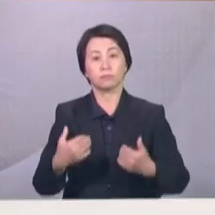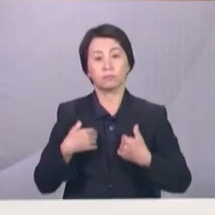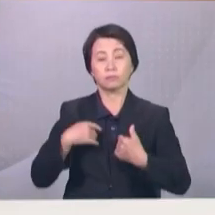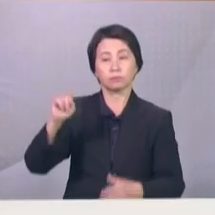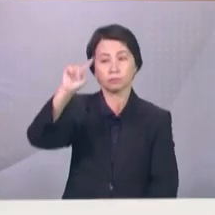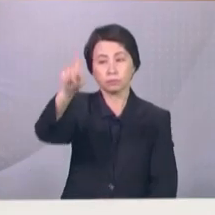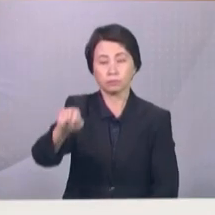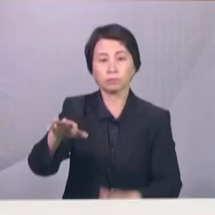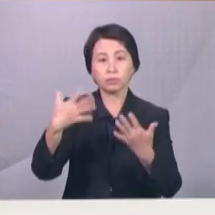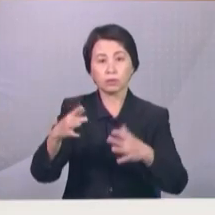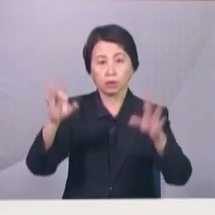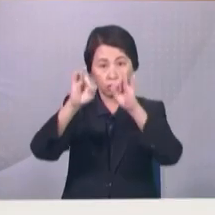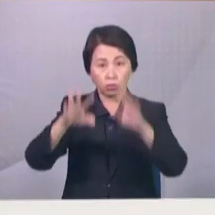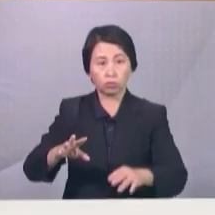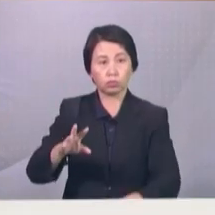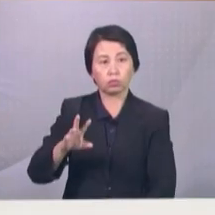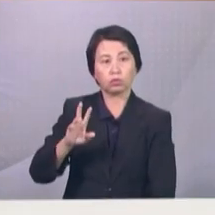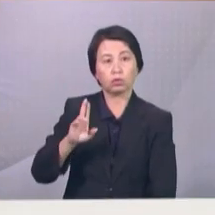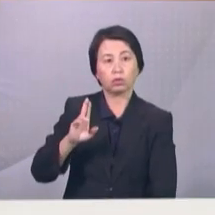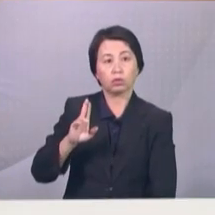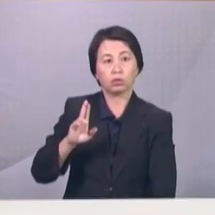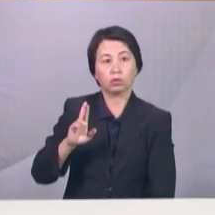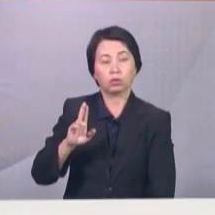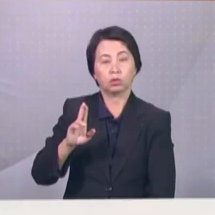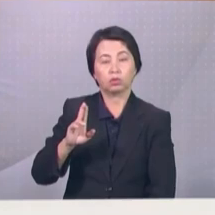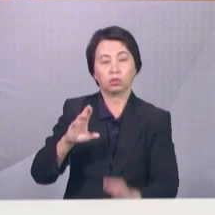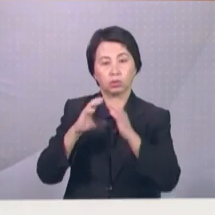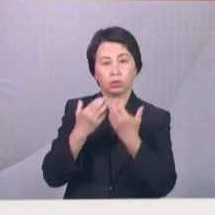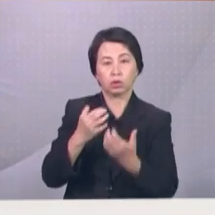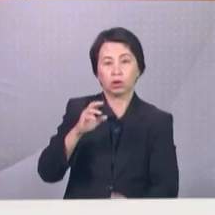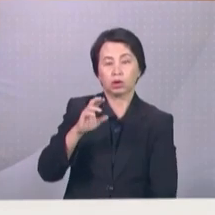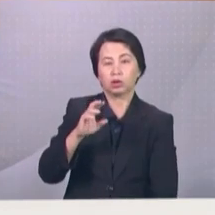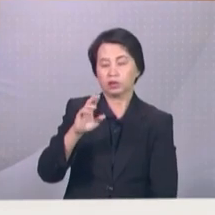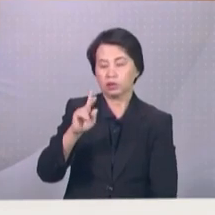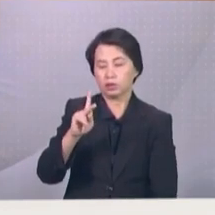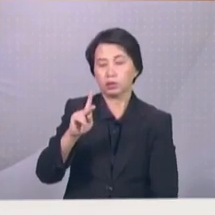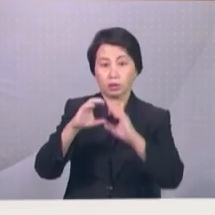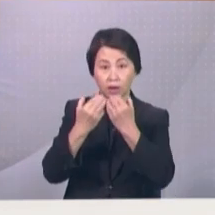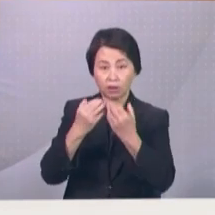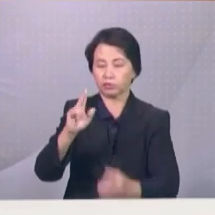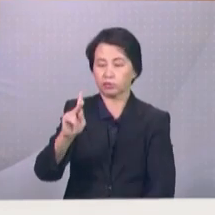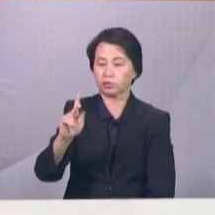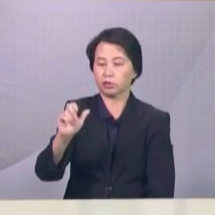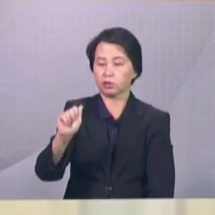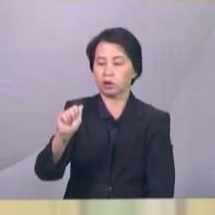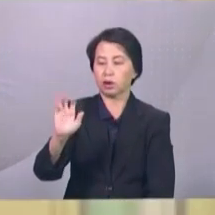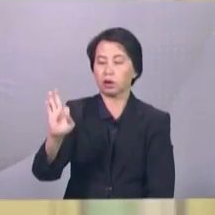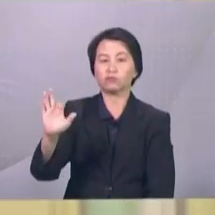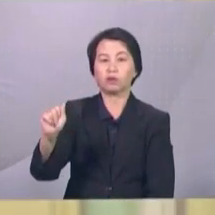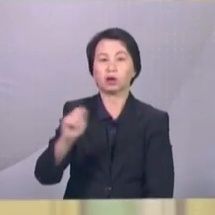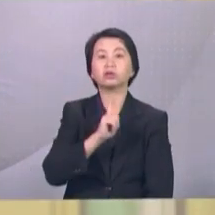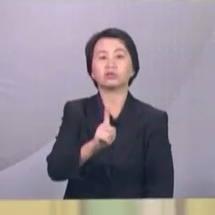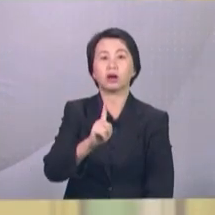bertanyakan bagaimana pula dengan ujian penilaian kelas KAFA, UPKK. Okey. Sebab itu saya sebut tadi dalam konteks